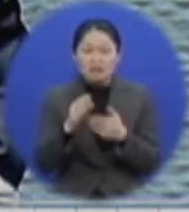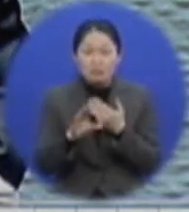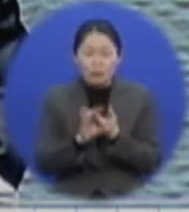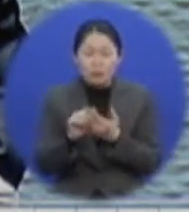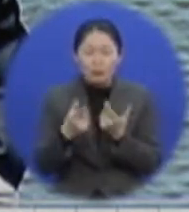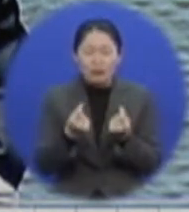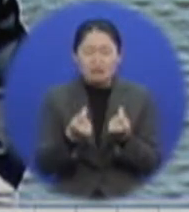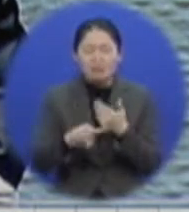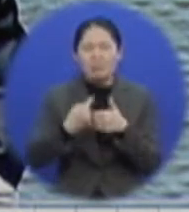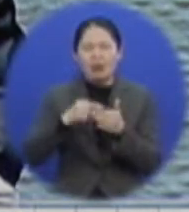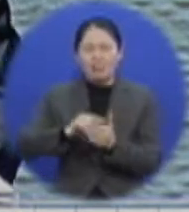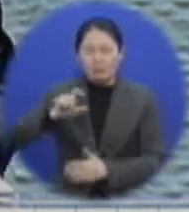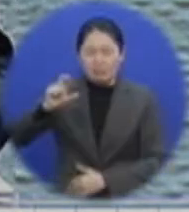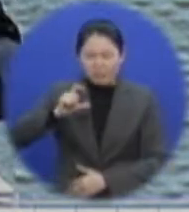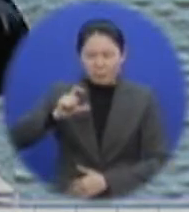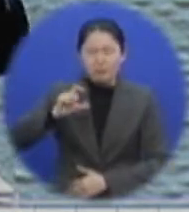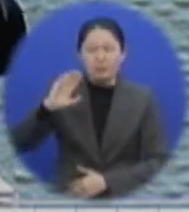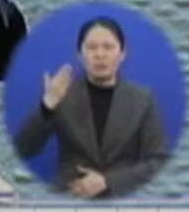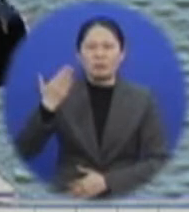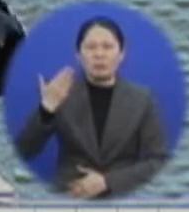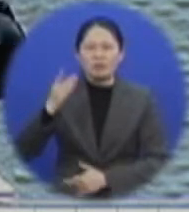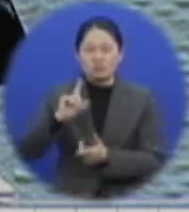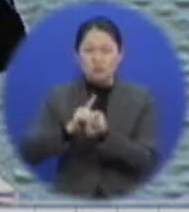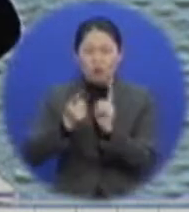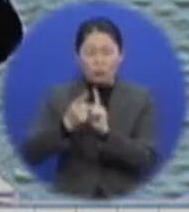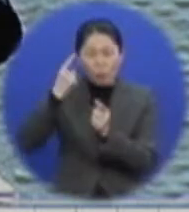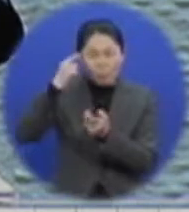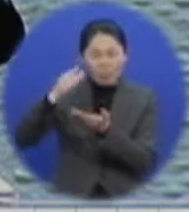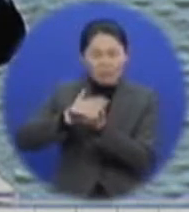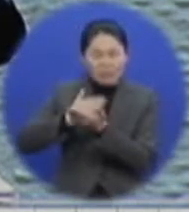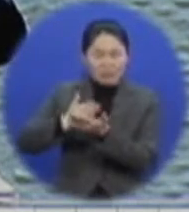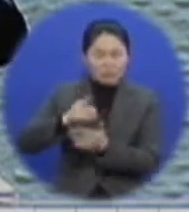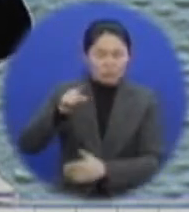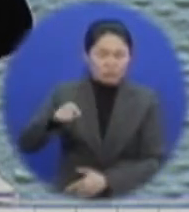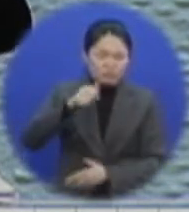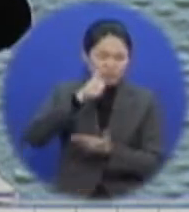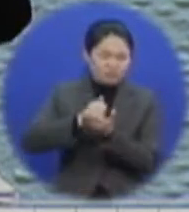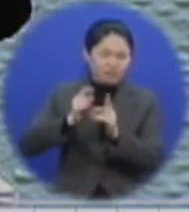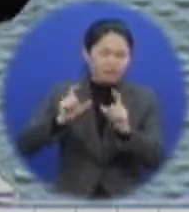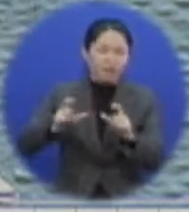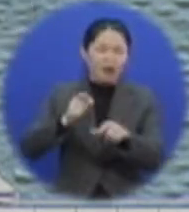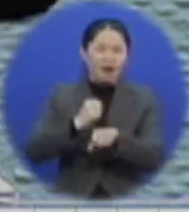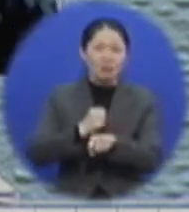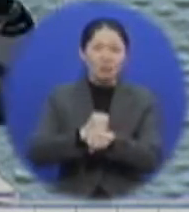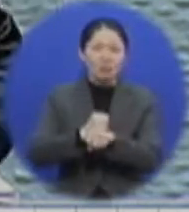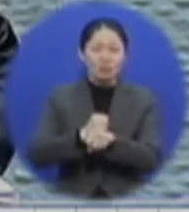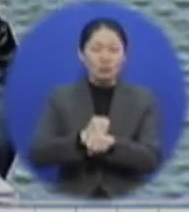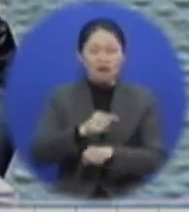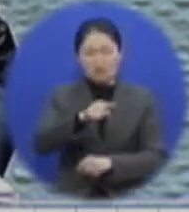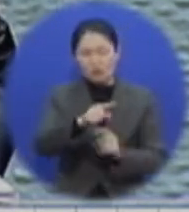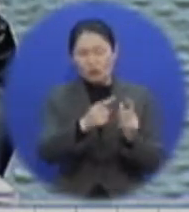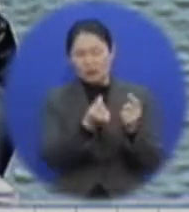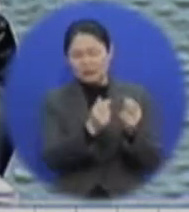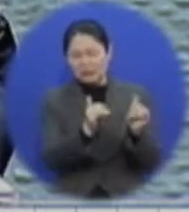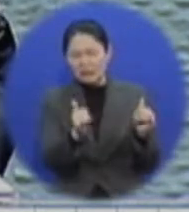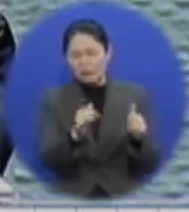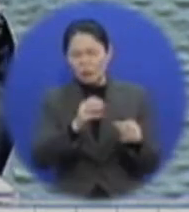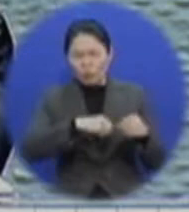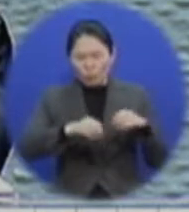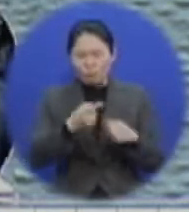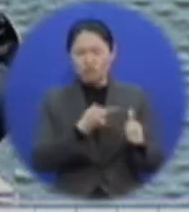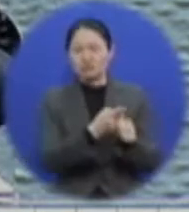마음이 강 팍 해집니다 서로 판단하고 정죄하고 저런 사람은 자리 없어지는게 나